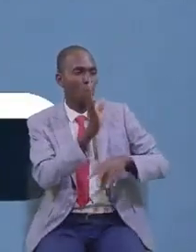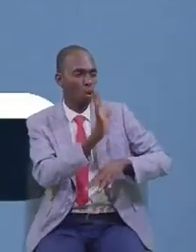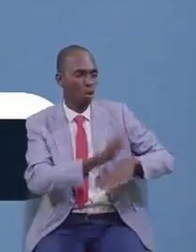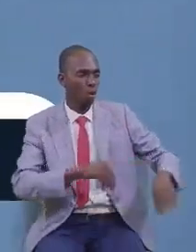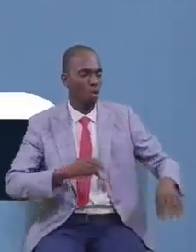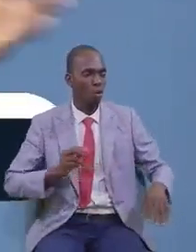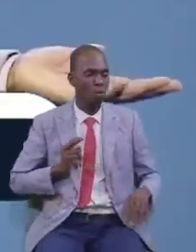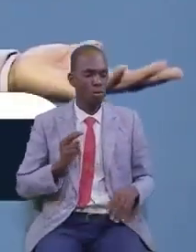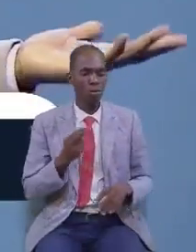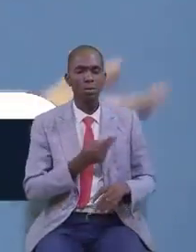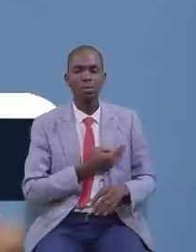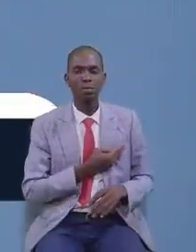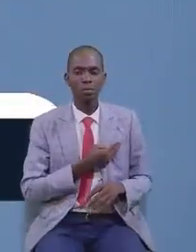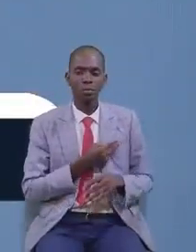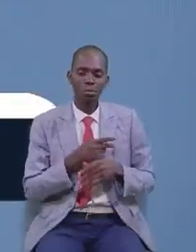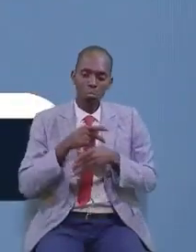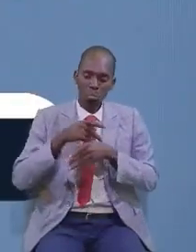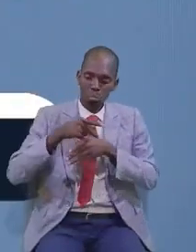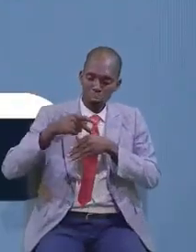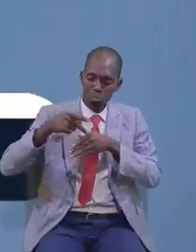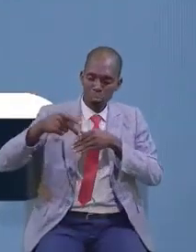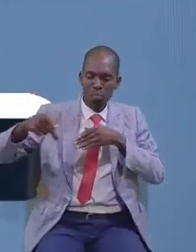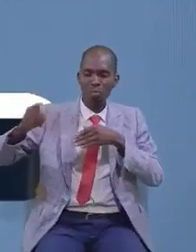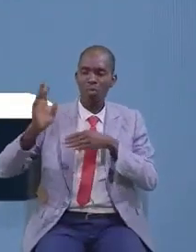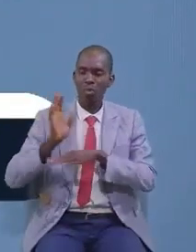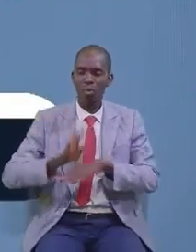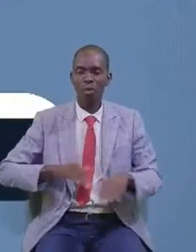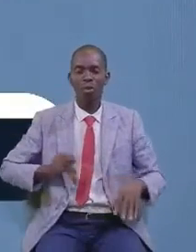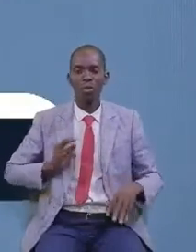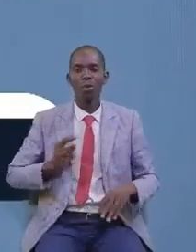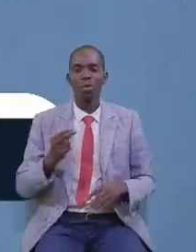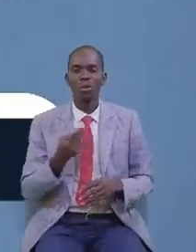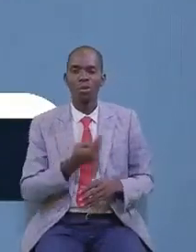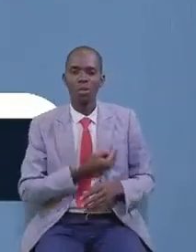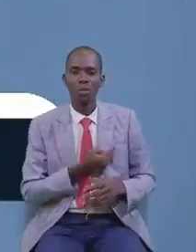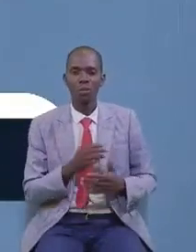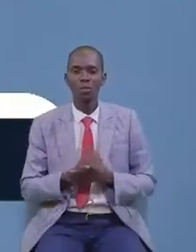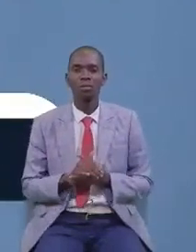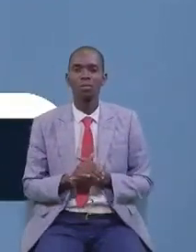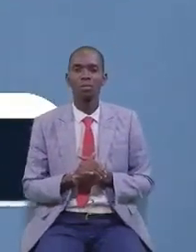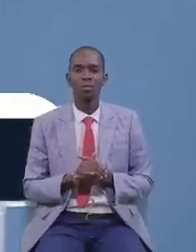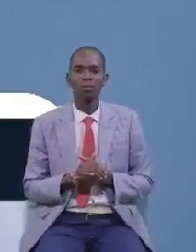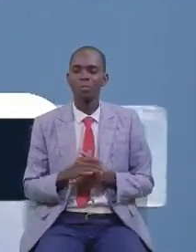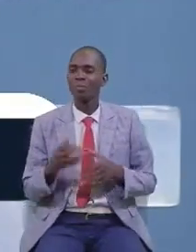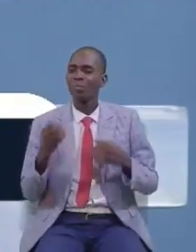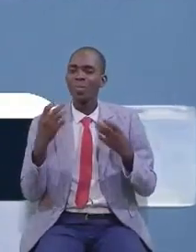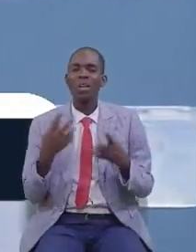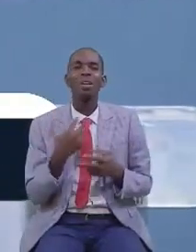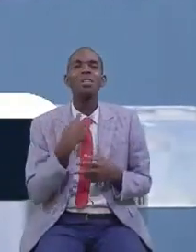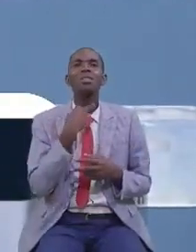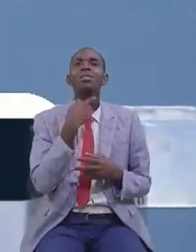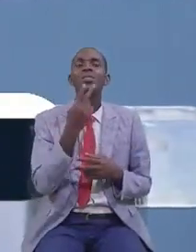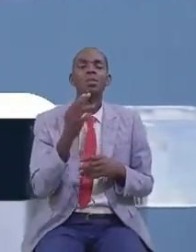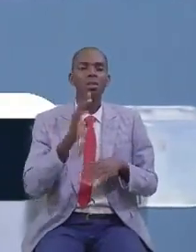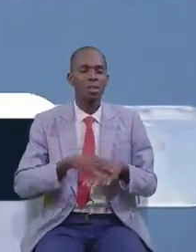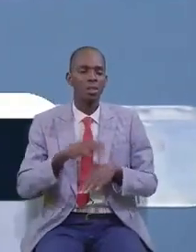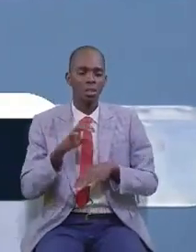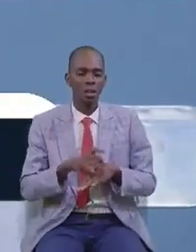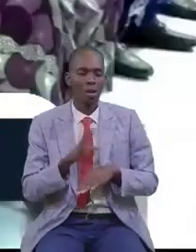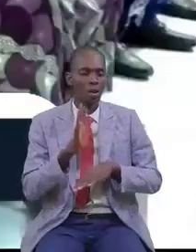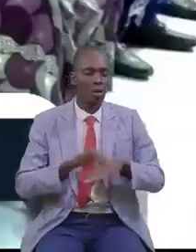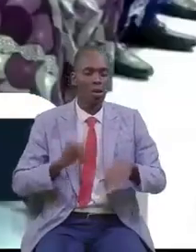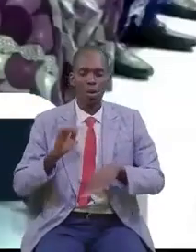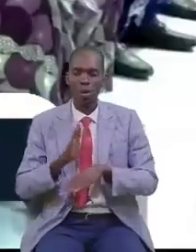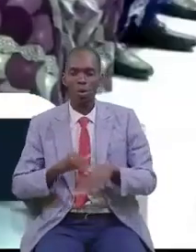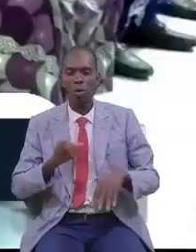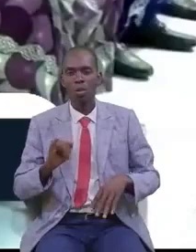మనల్ని పిలుస్తుంది. Professions call us. వృత్తులు మనల్ని పిలుస్తూ ఉంటాయి. Many voices on earth calling